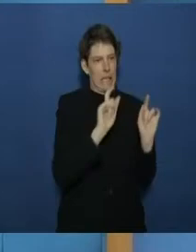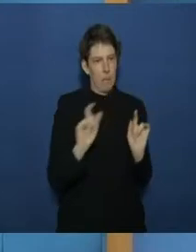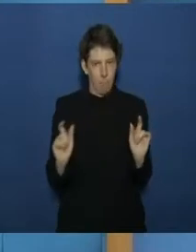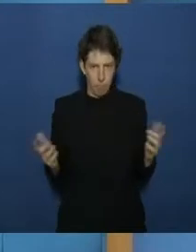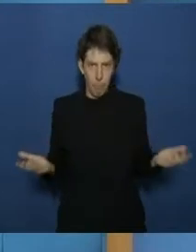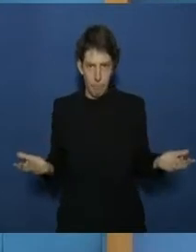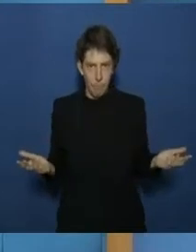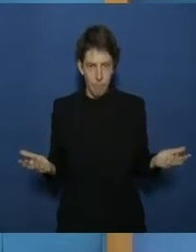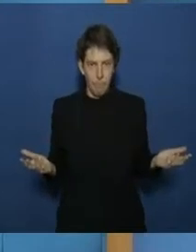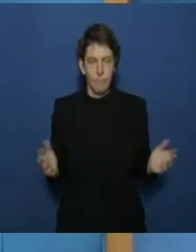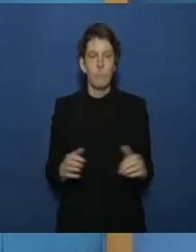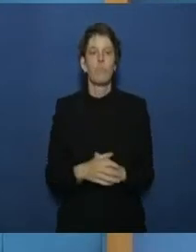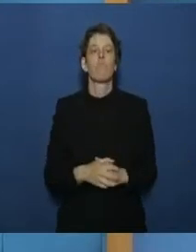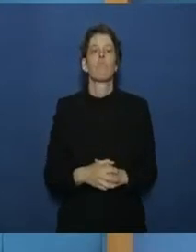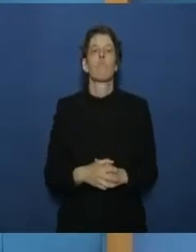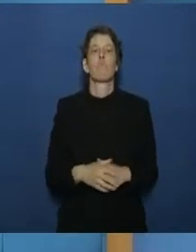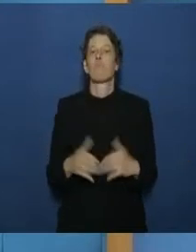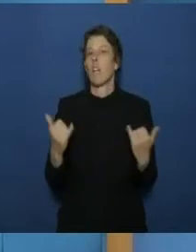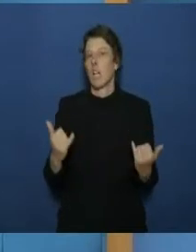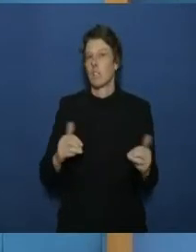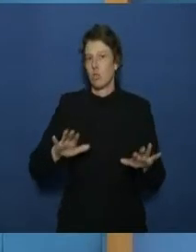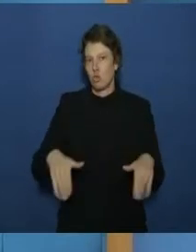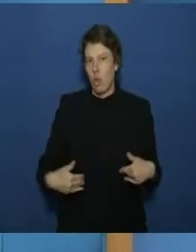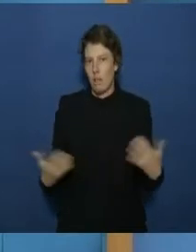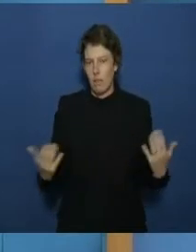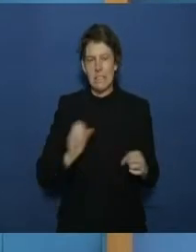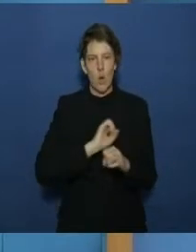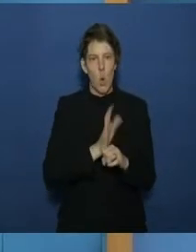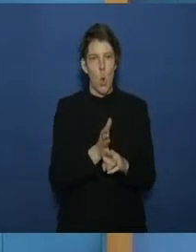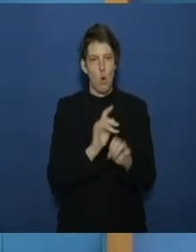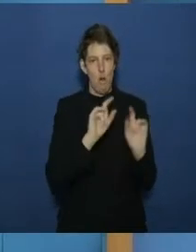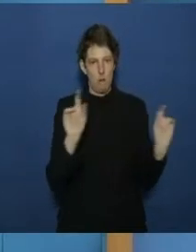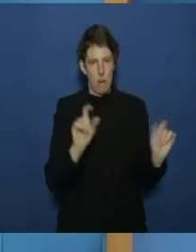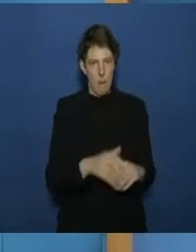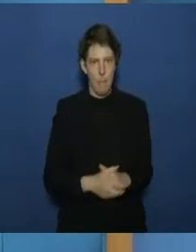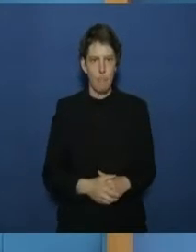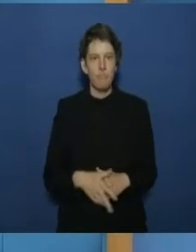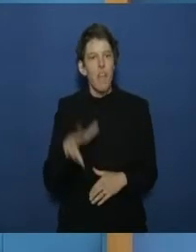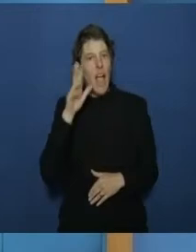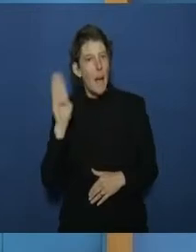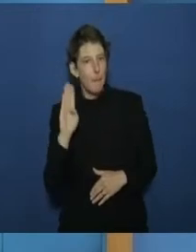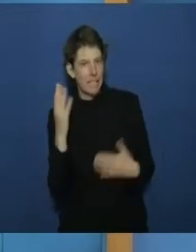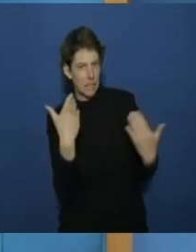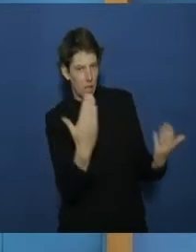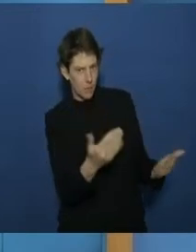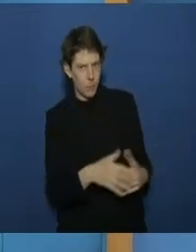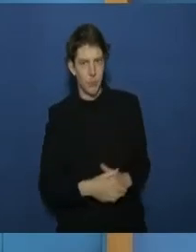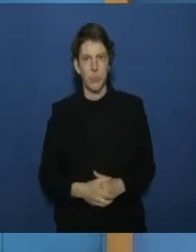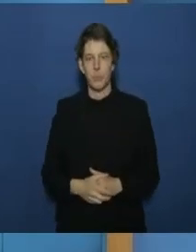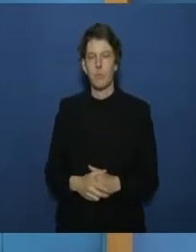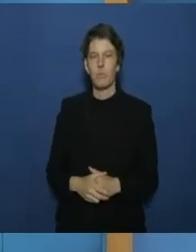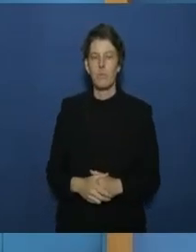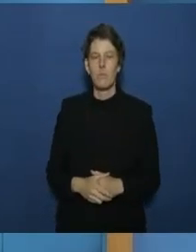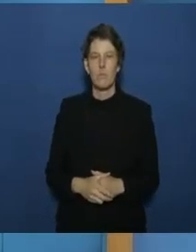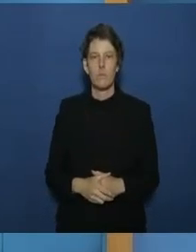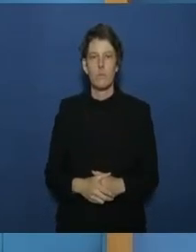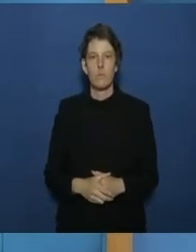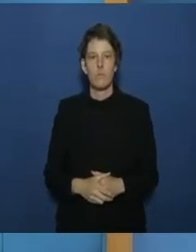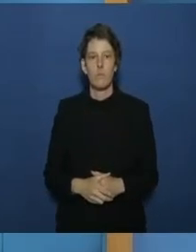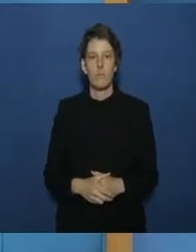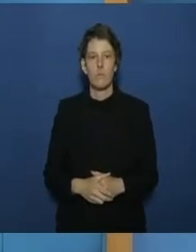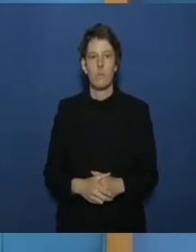Themen und beginne mal mit dem Thema Corona. Da hat der Herr Beseke, glaube ich, eine Frage.